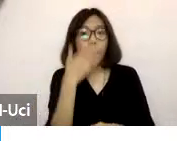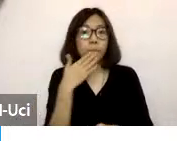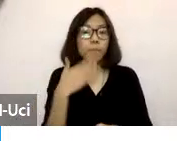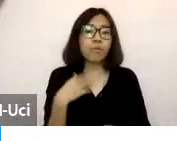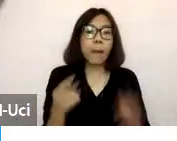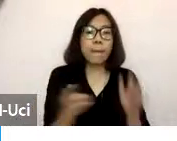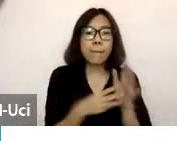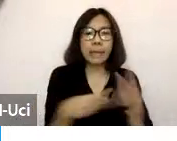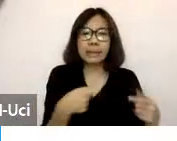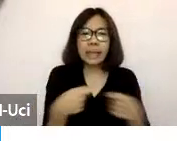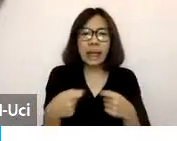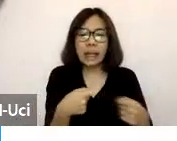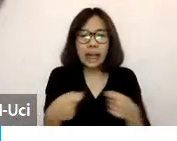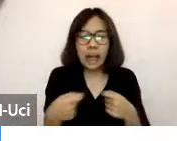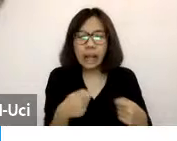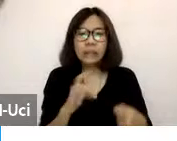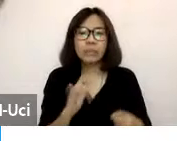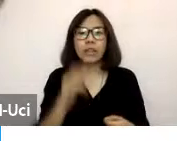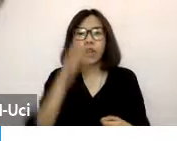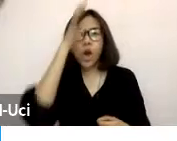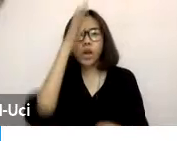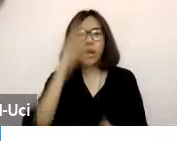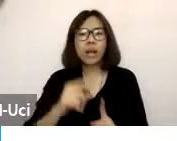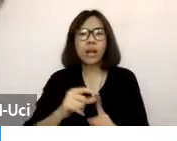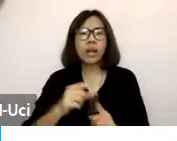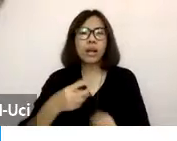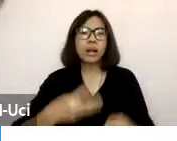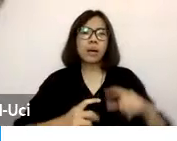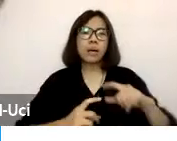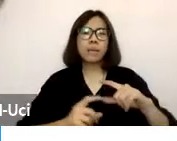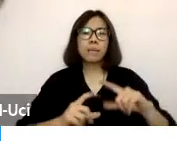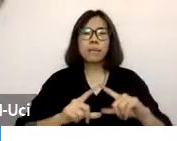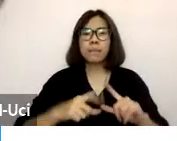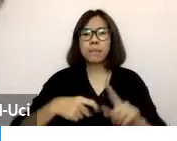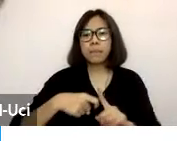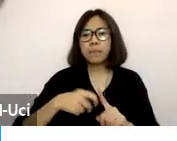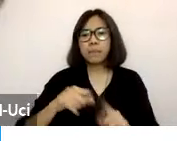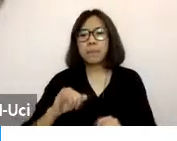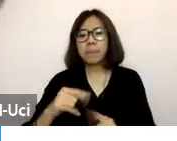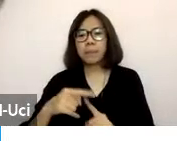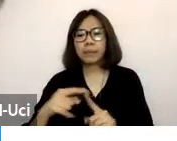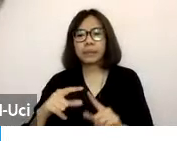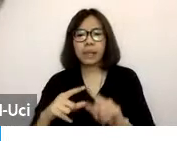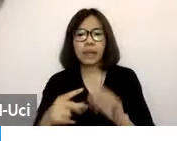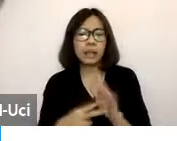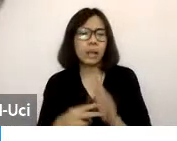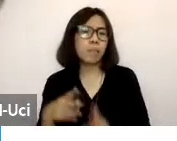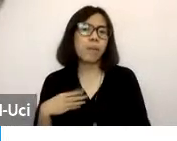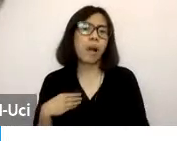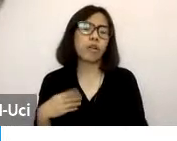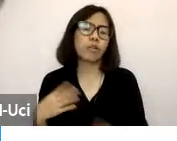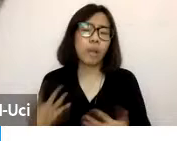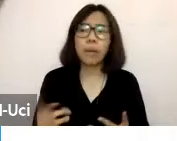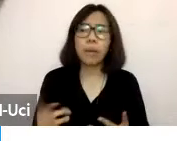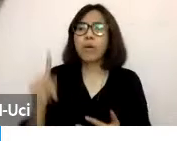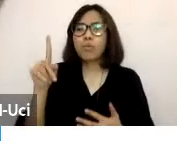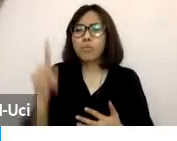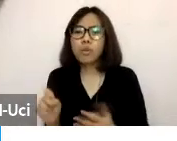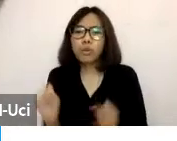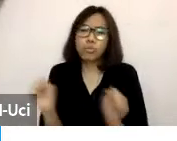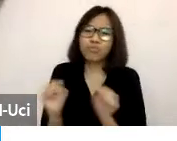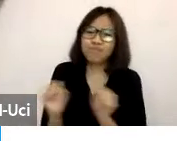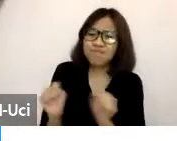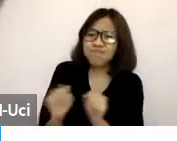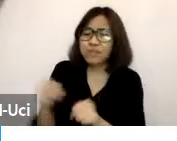adalah orang seperti kesakitan dia butuh apa namanya penyelesaian sengketa yang cepat murah dan efisien mereka tidak butuh